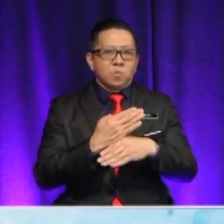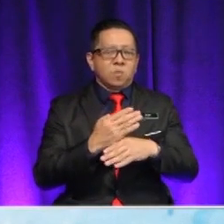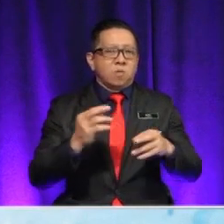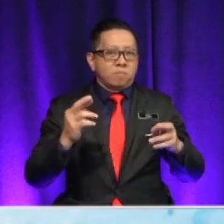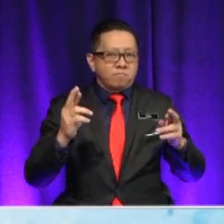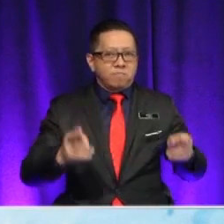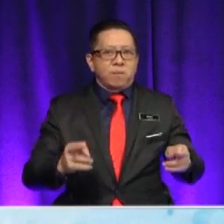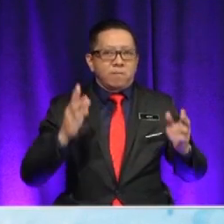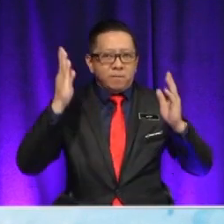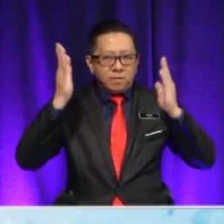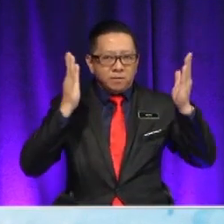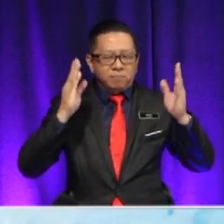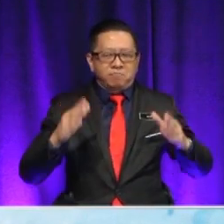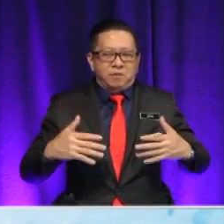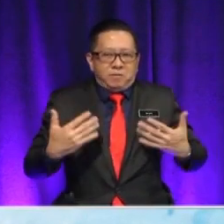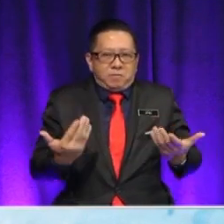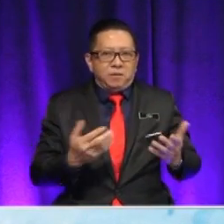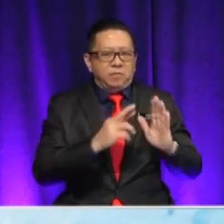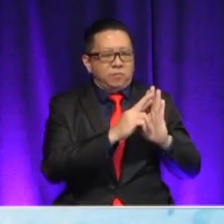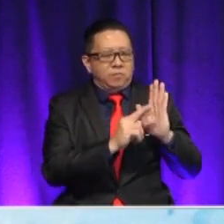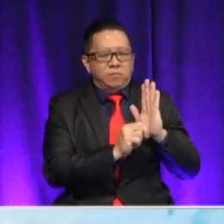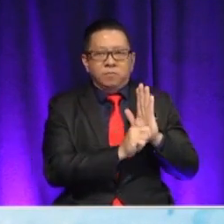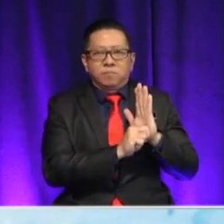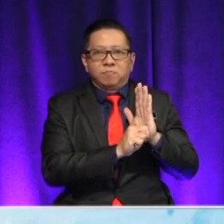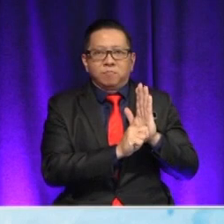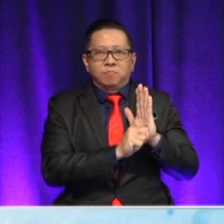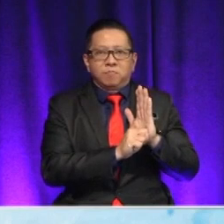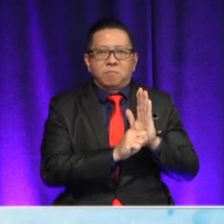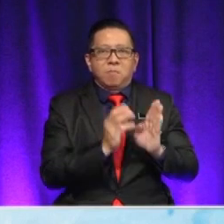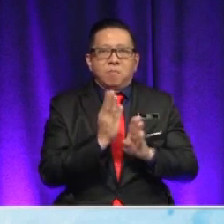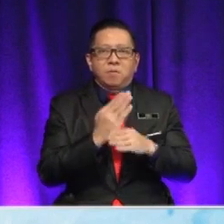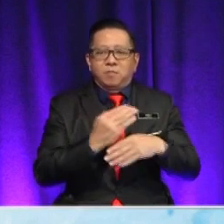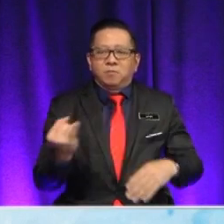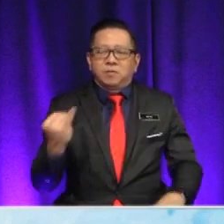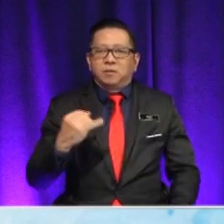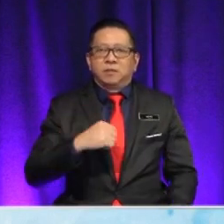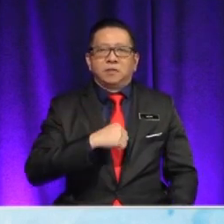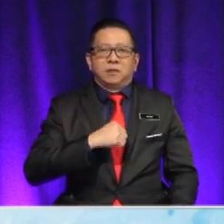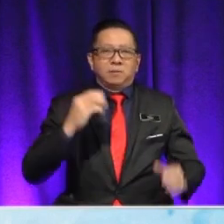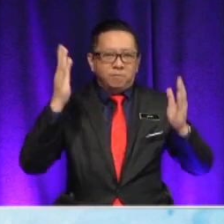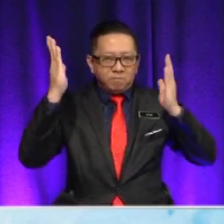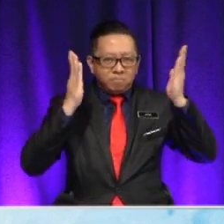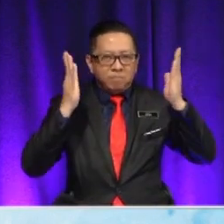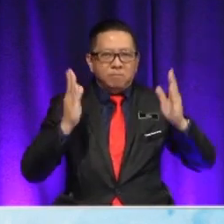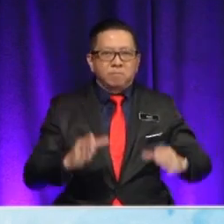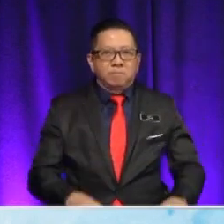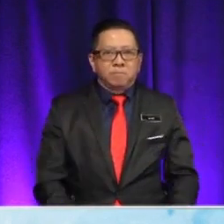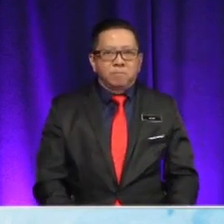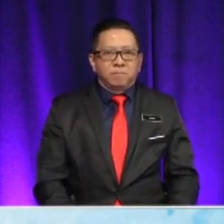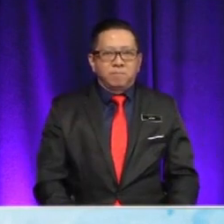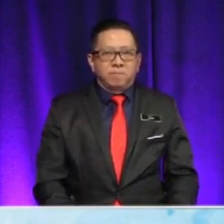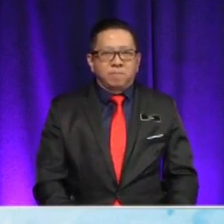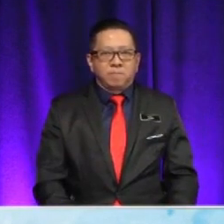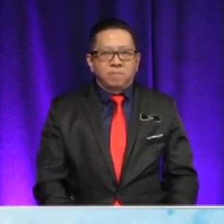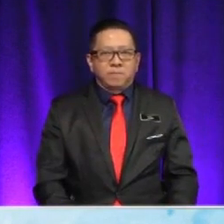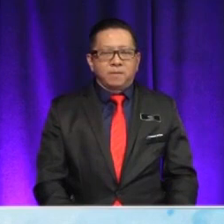Malaysia ni? Bagaimana rukun negara dapat membentuk jati diri rakyat Malaysia? Okey, silakan. Siapa nak terangkan? Saya nak cuba,